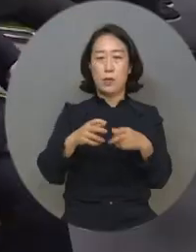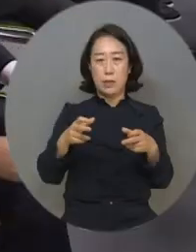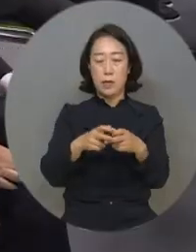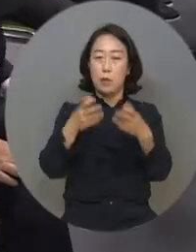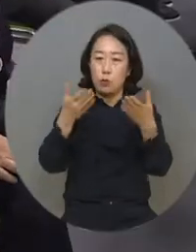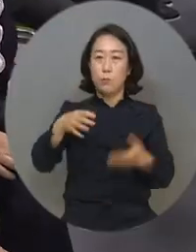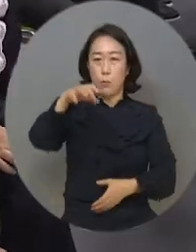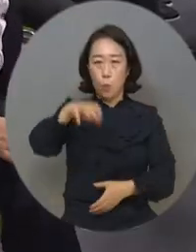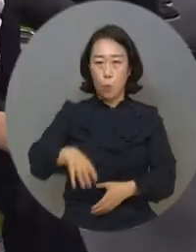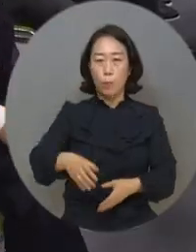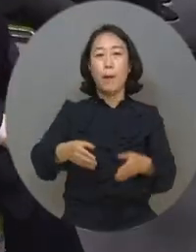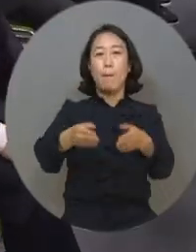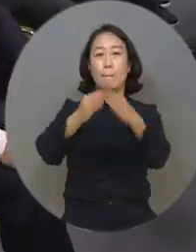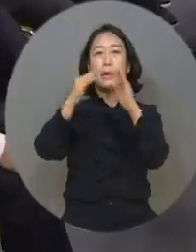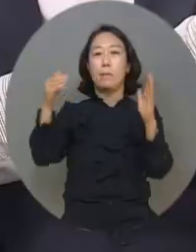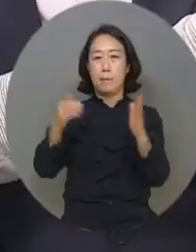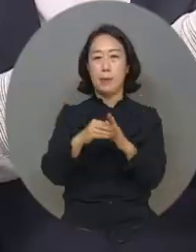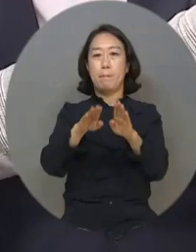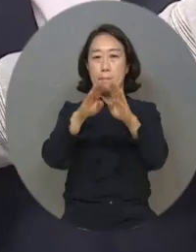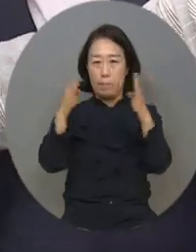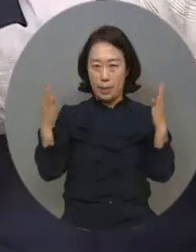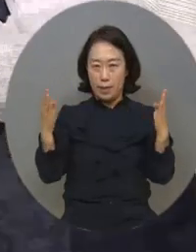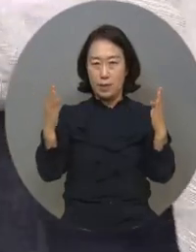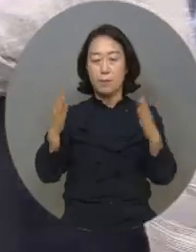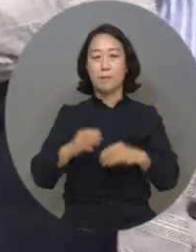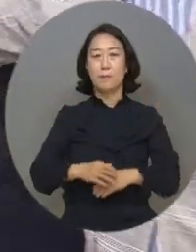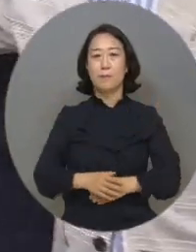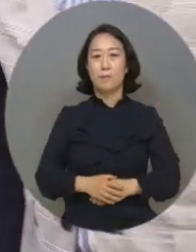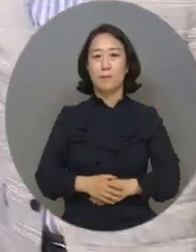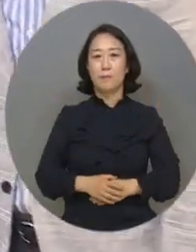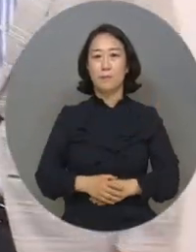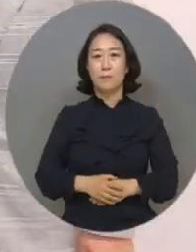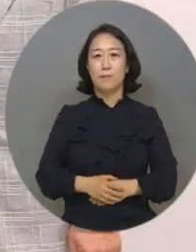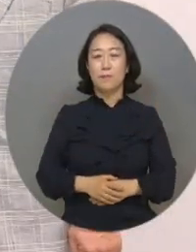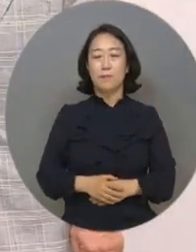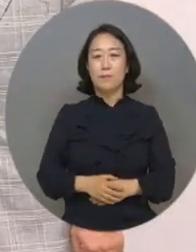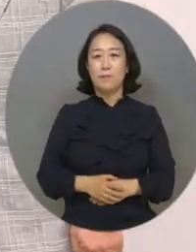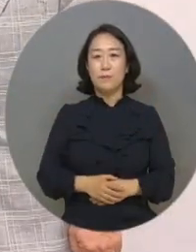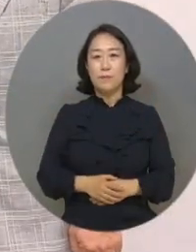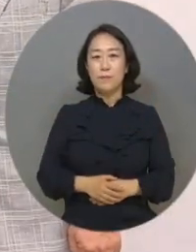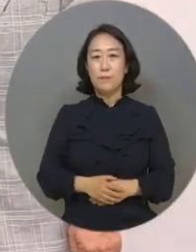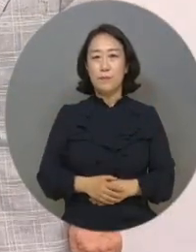쉼터를 마련했습니다. 독지TV 뉴스24 최유라입니다.